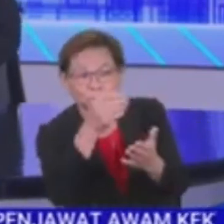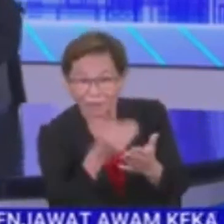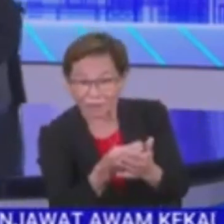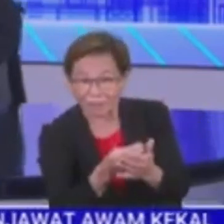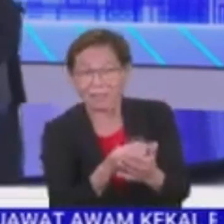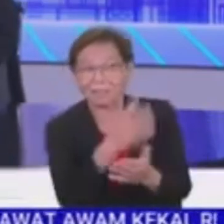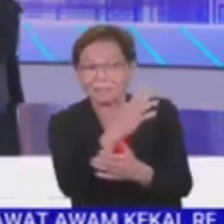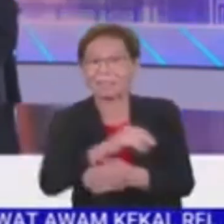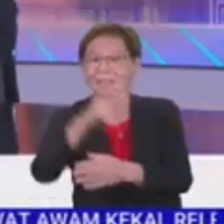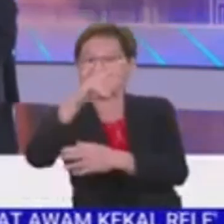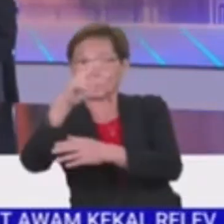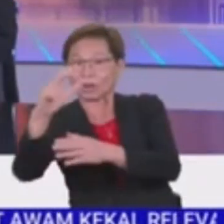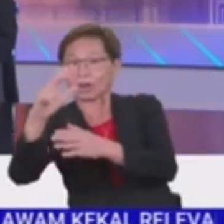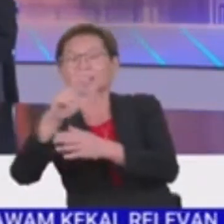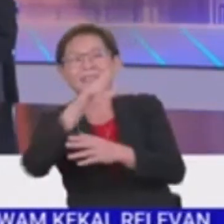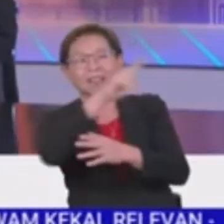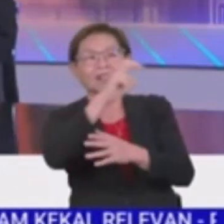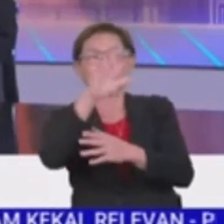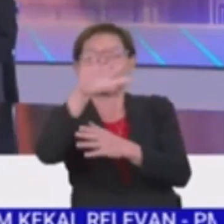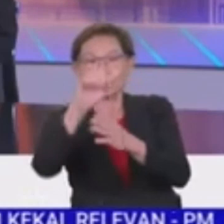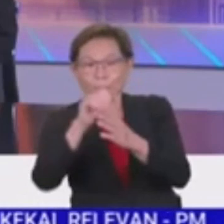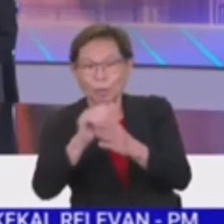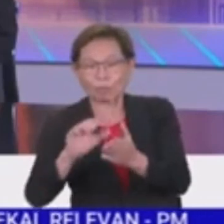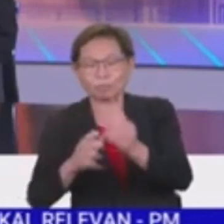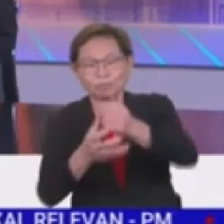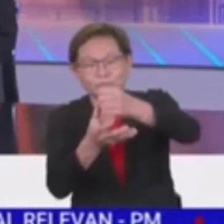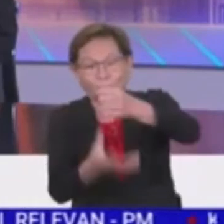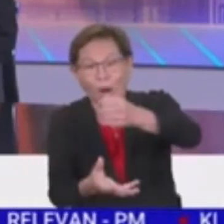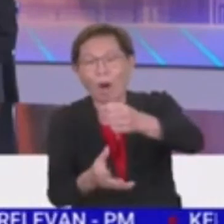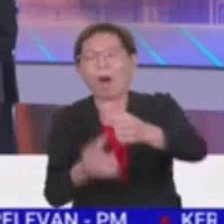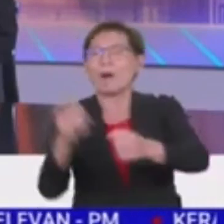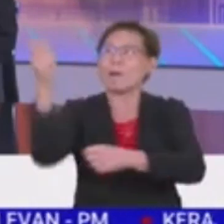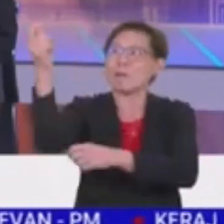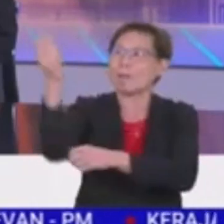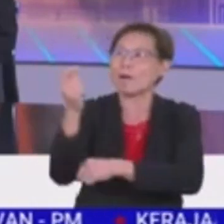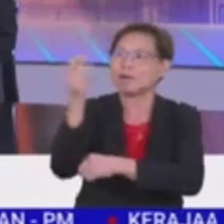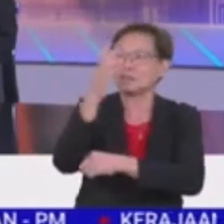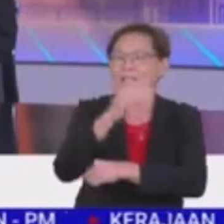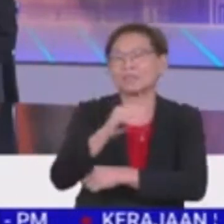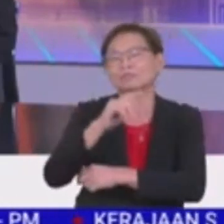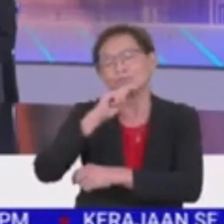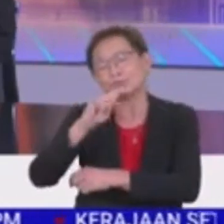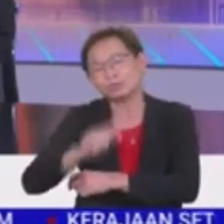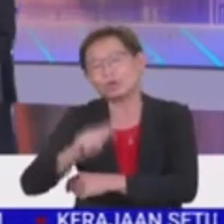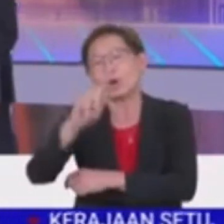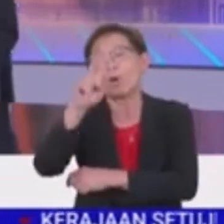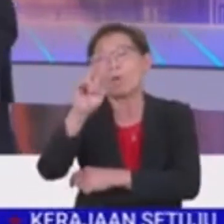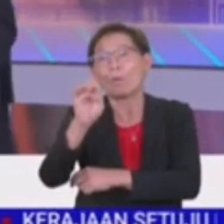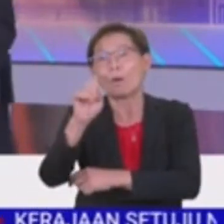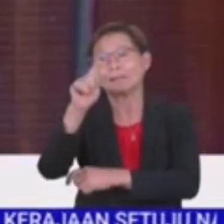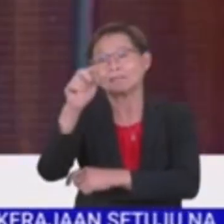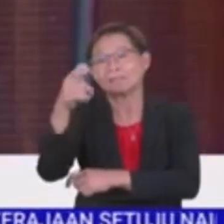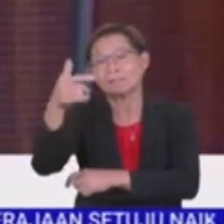Ya, manakala RM350 diperuntuk bagi pesara dan veteran tentera.